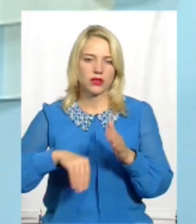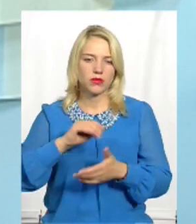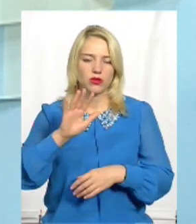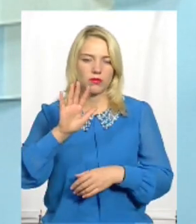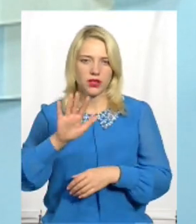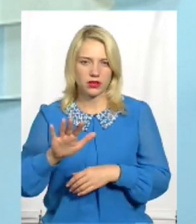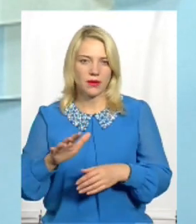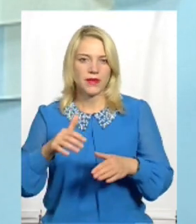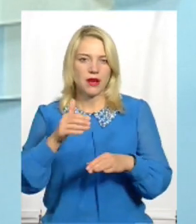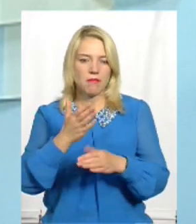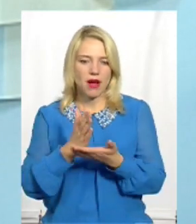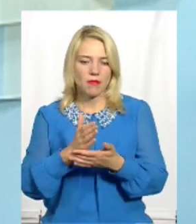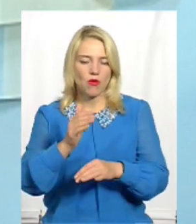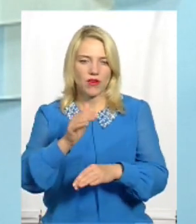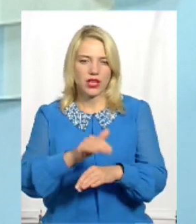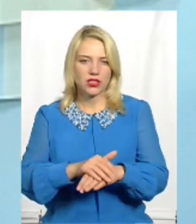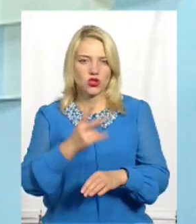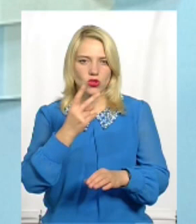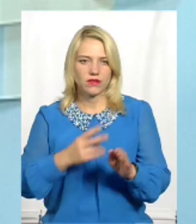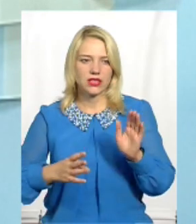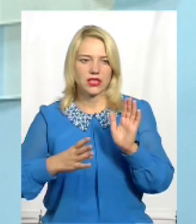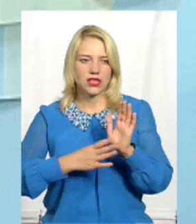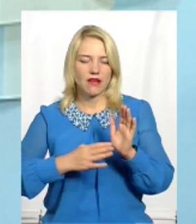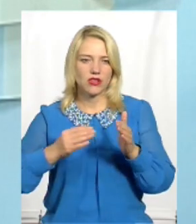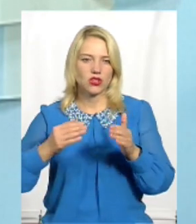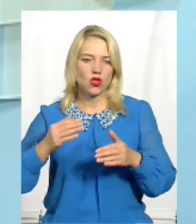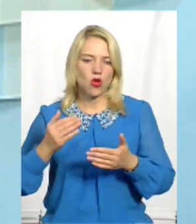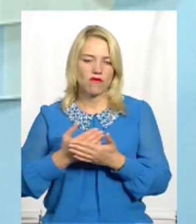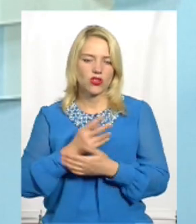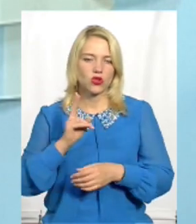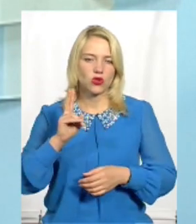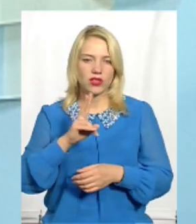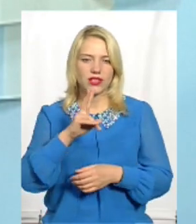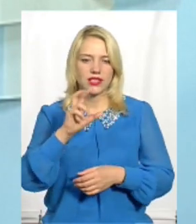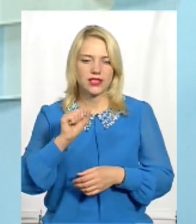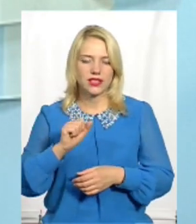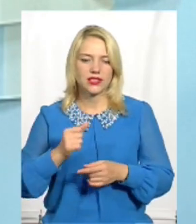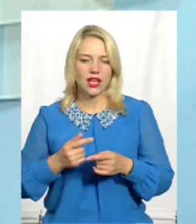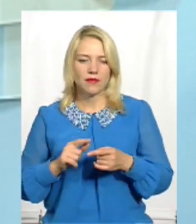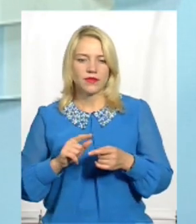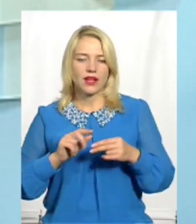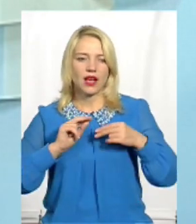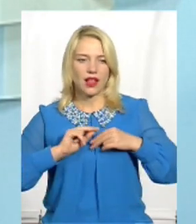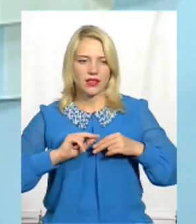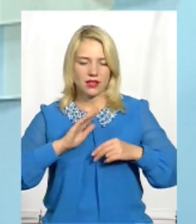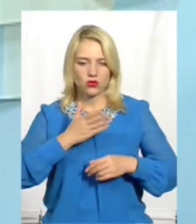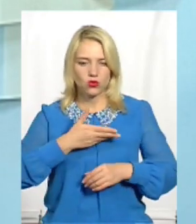маємо фактично 29 нових тролейбусів за каденцію, яка ще не,